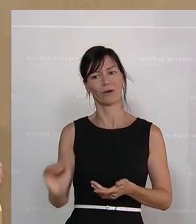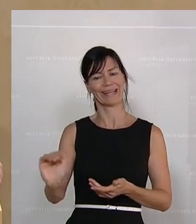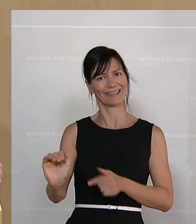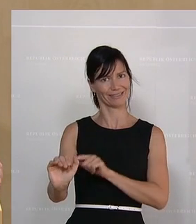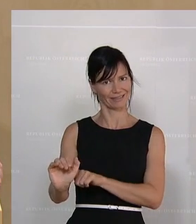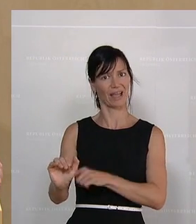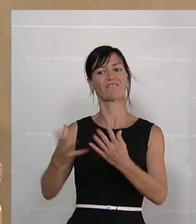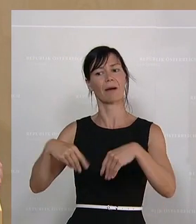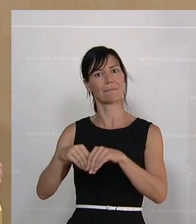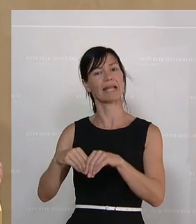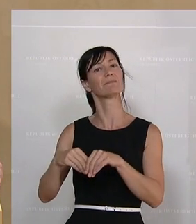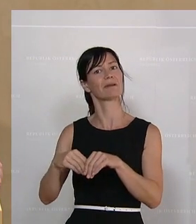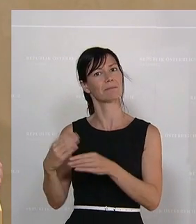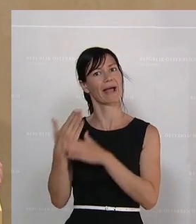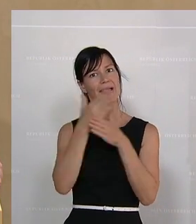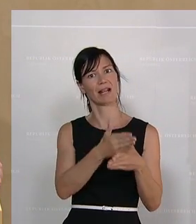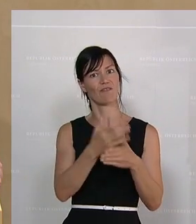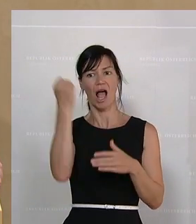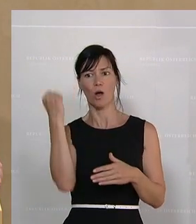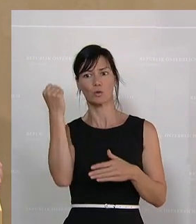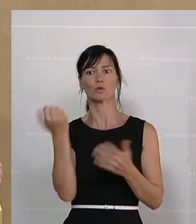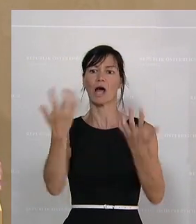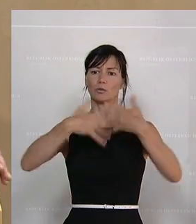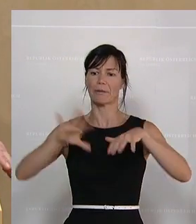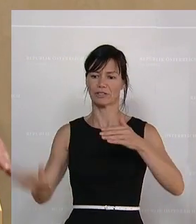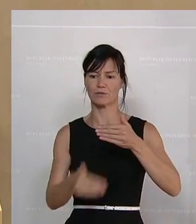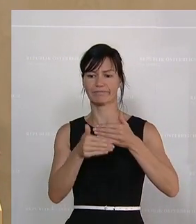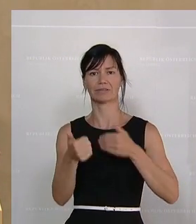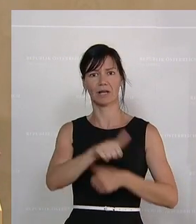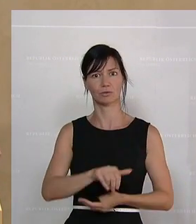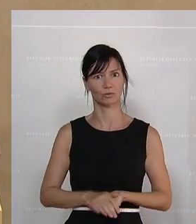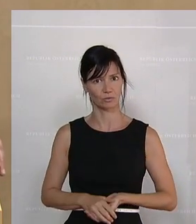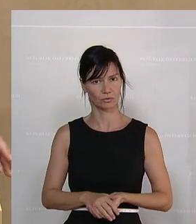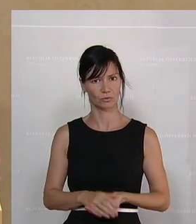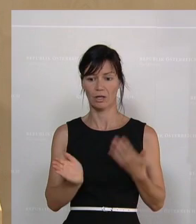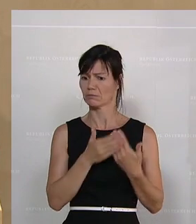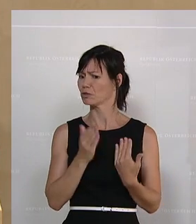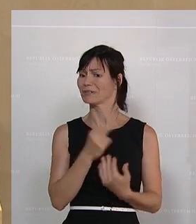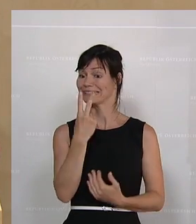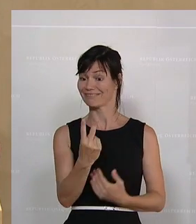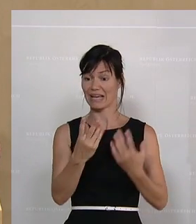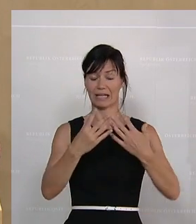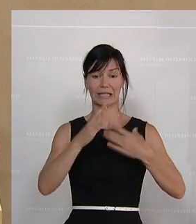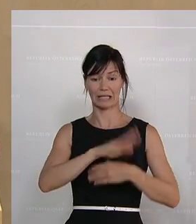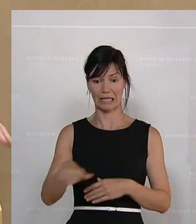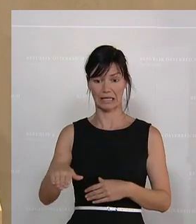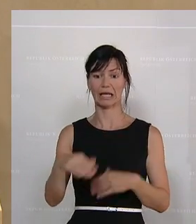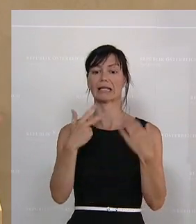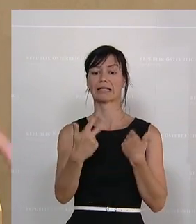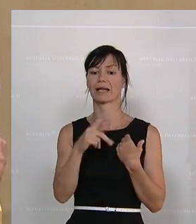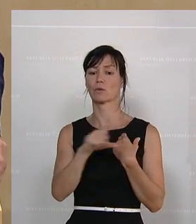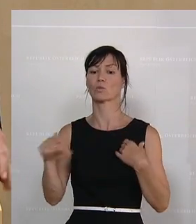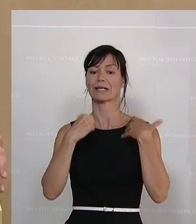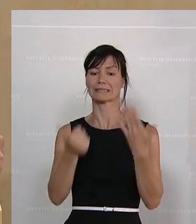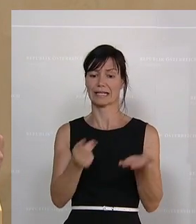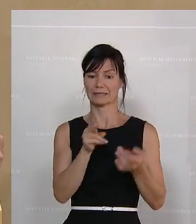august mit der familienbeihilfe zusätzlich überwiesen wenn man zwei kinder hat sind das 360 euro und